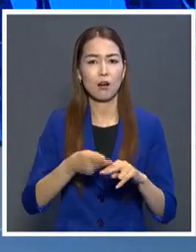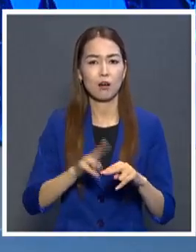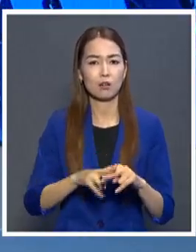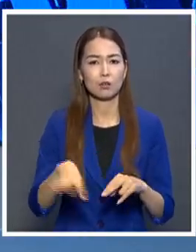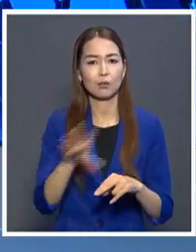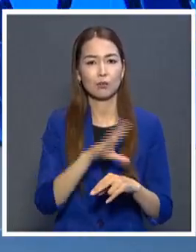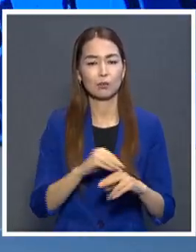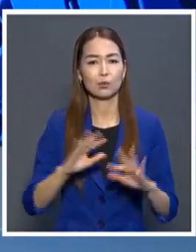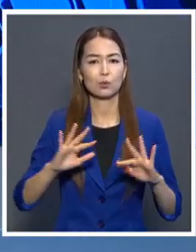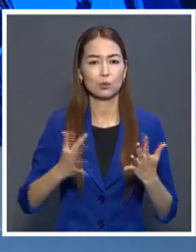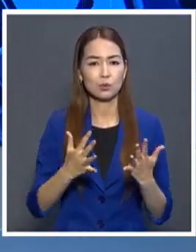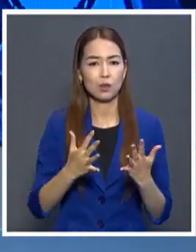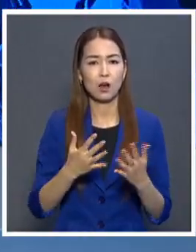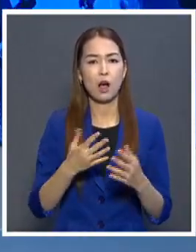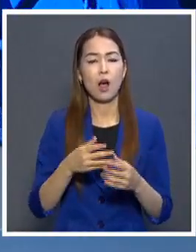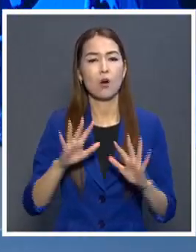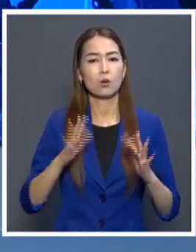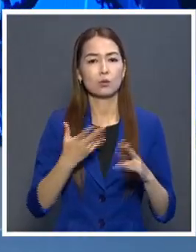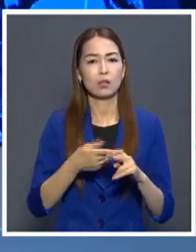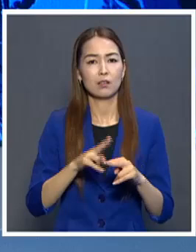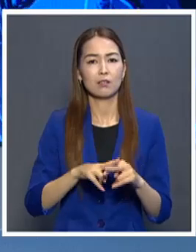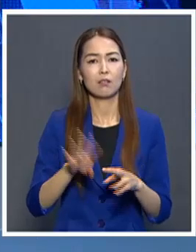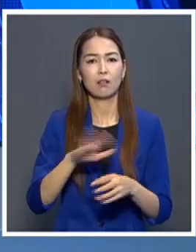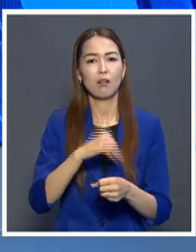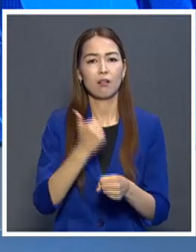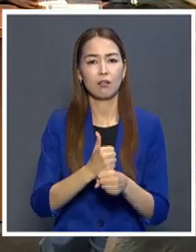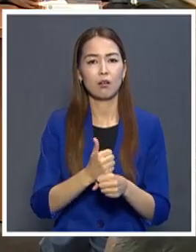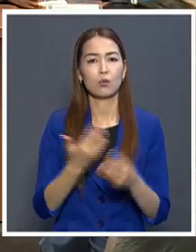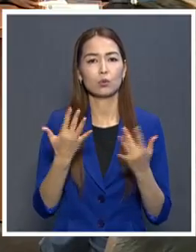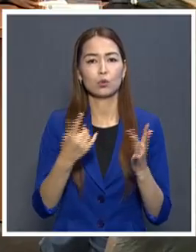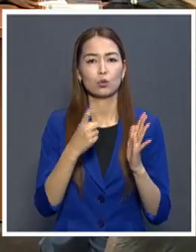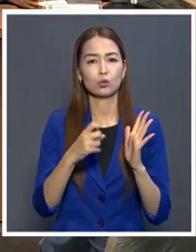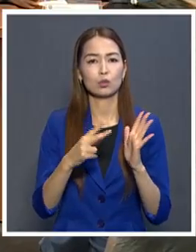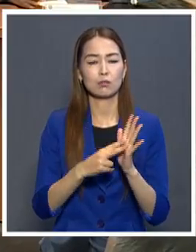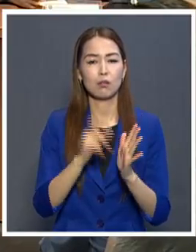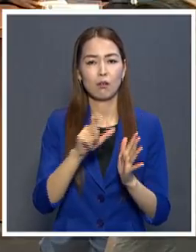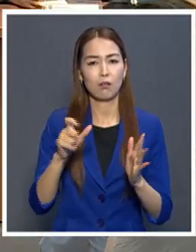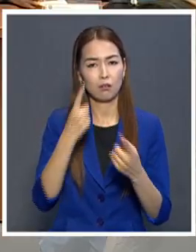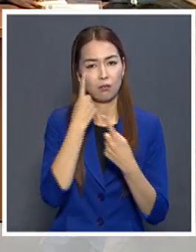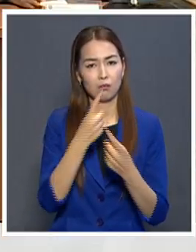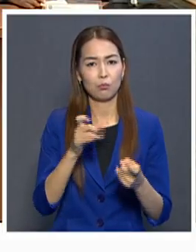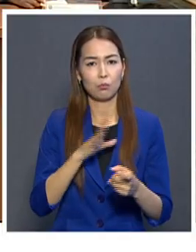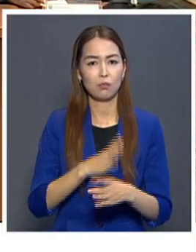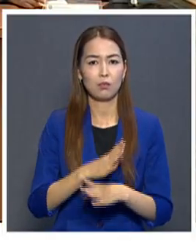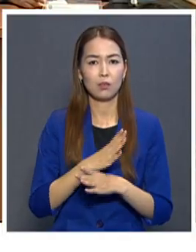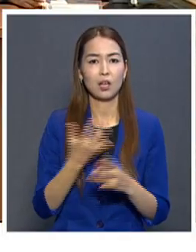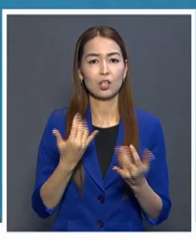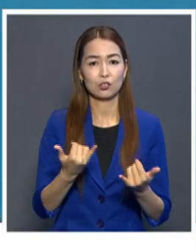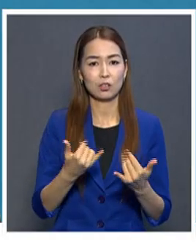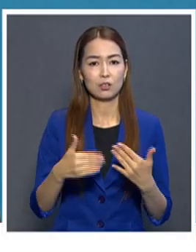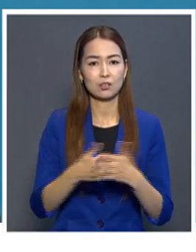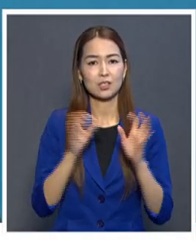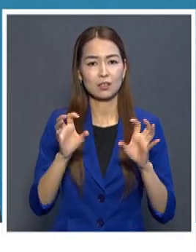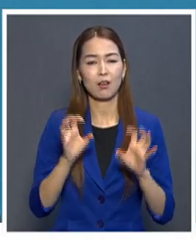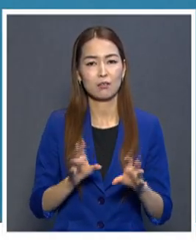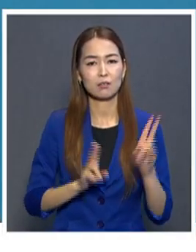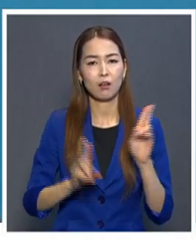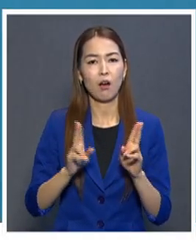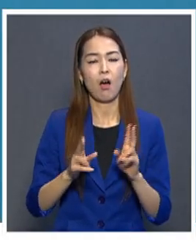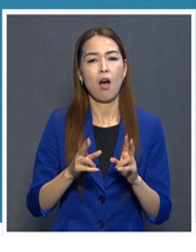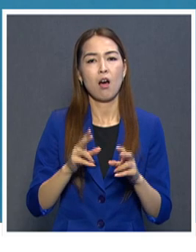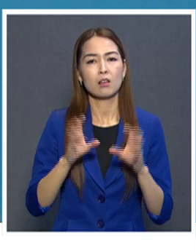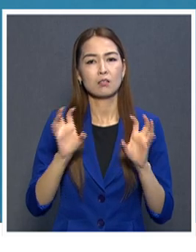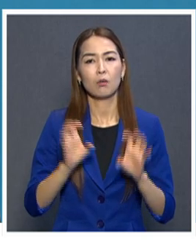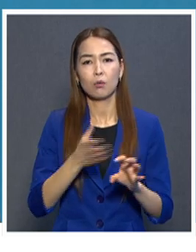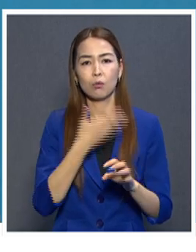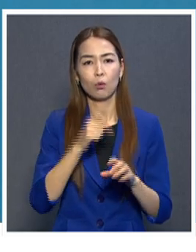тарағанда. Алайда қорық басшылығы олардың саны кейіннен 108-ге жеткен хабарлады. Киікті заңсыз ату наурыздың 17-сі